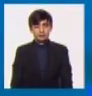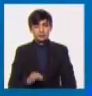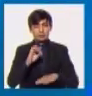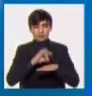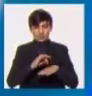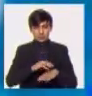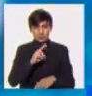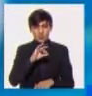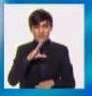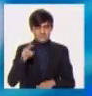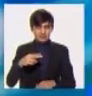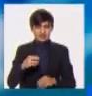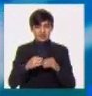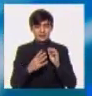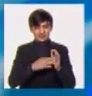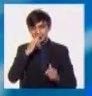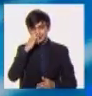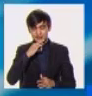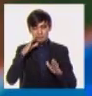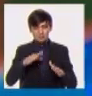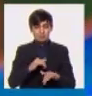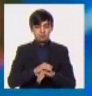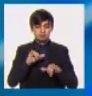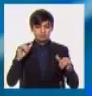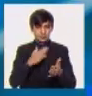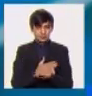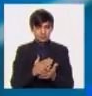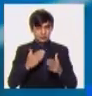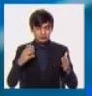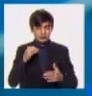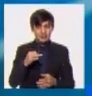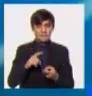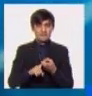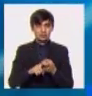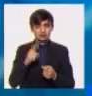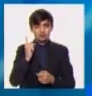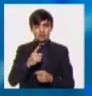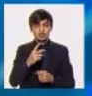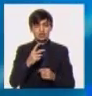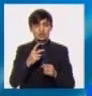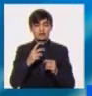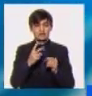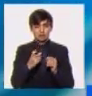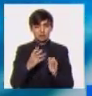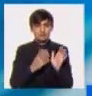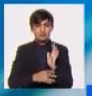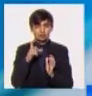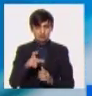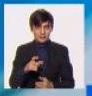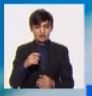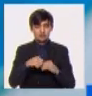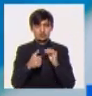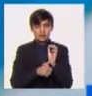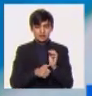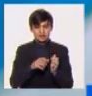Больных COVID-19 в Казахстане становится все больше. На данный момент вирусу 1290 человек.